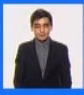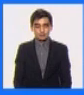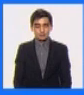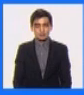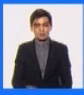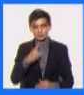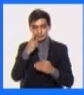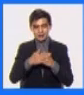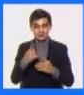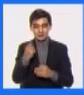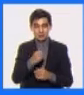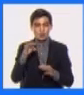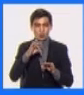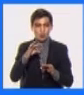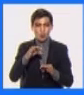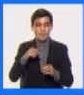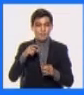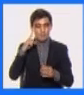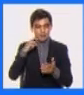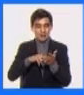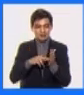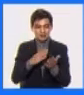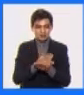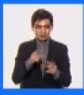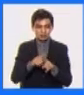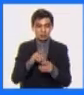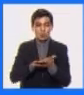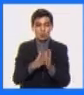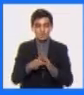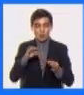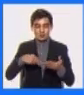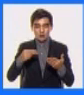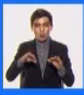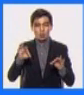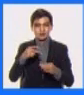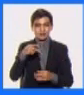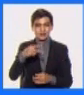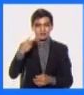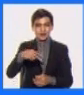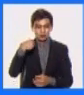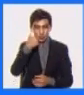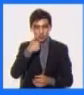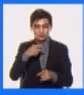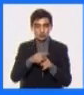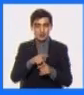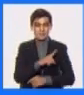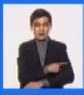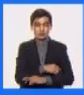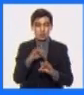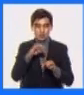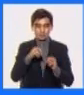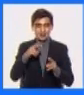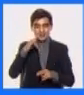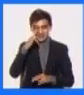В ближайшую неделю запланировано подписание рамочных договоров, согласно которым к осени 2020 года медицинская промышленность